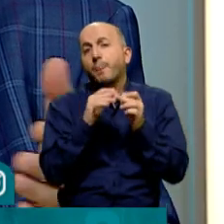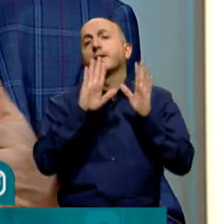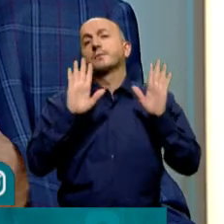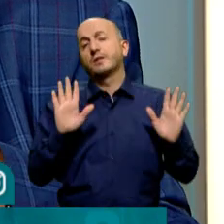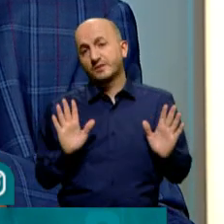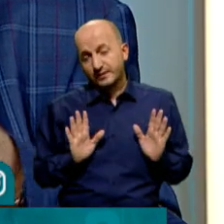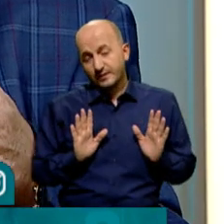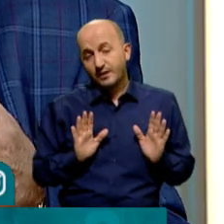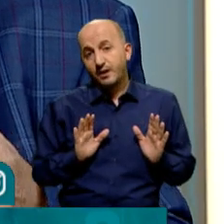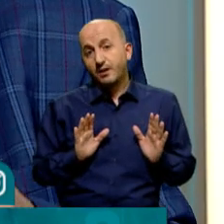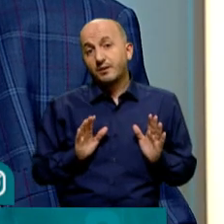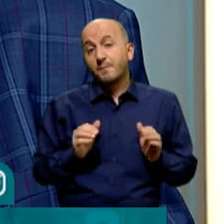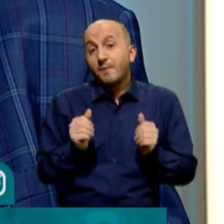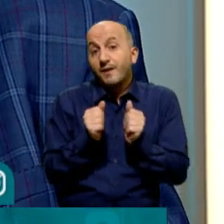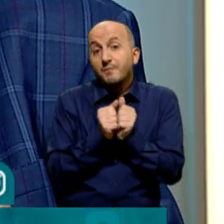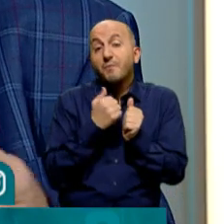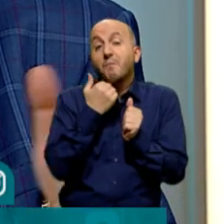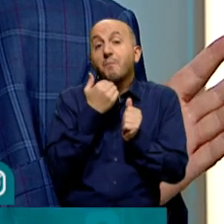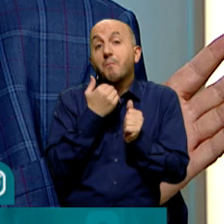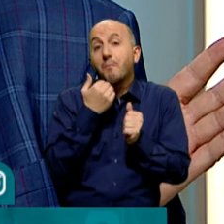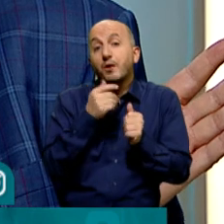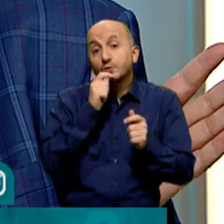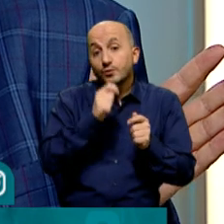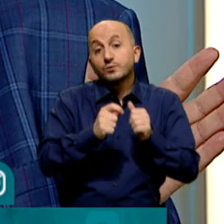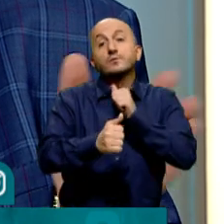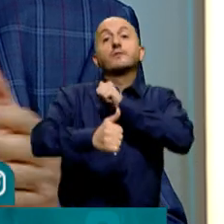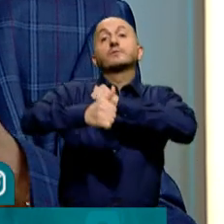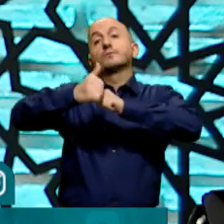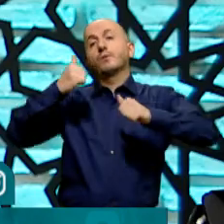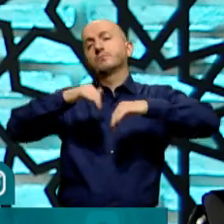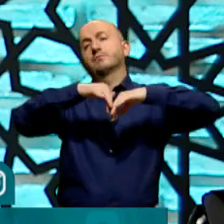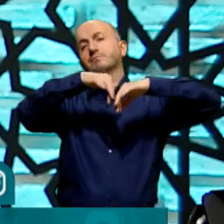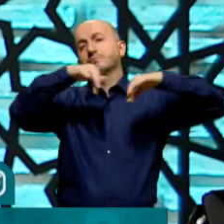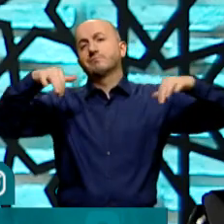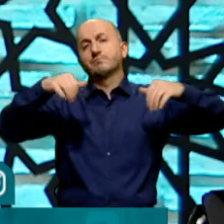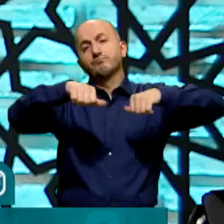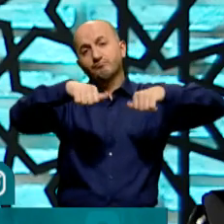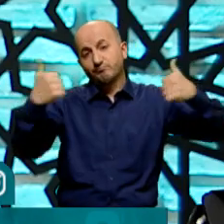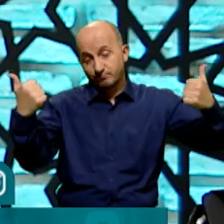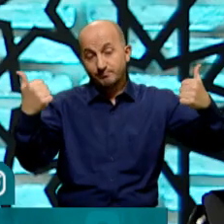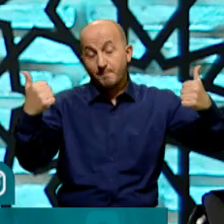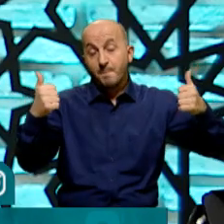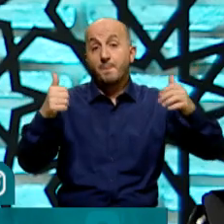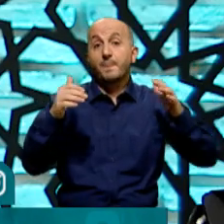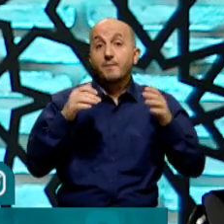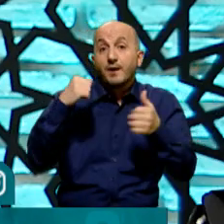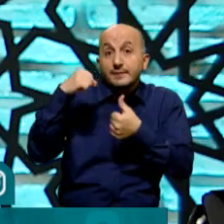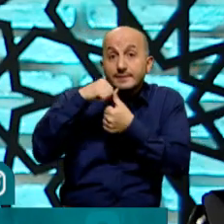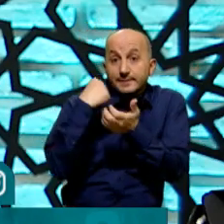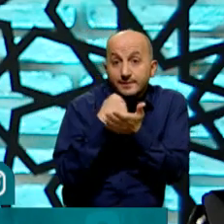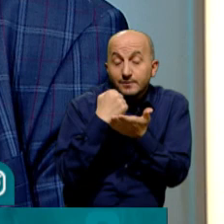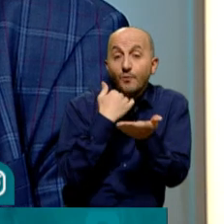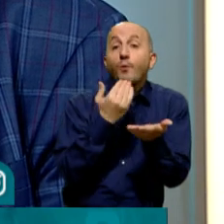anlaşamayacaklarını ve bu işi götüremeyeceklerini anlayınca vaadinden dönmüş. Herkes yoluna gitmiştir. Arada nikah olmadığı